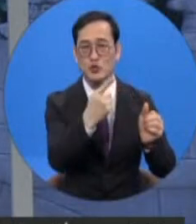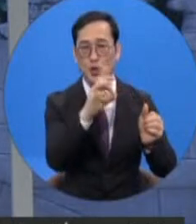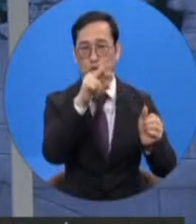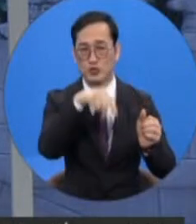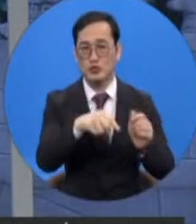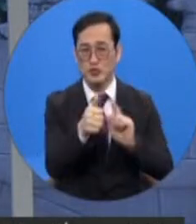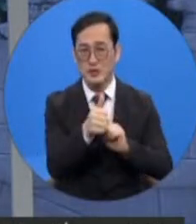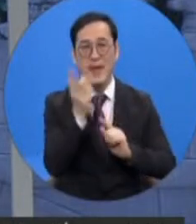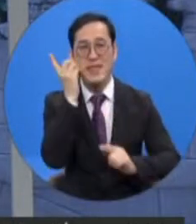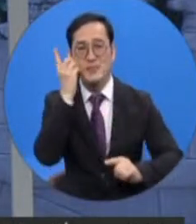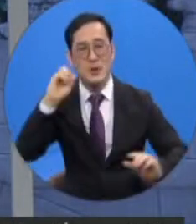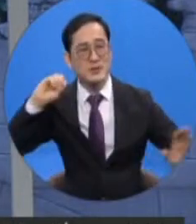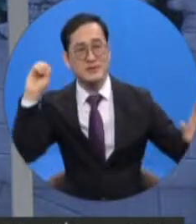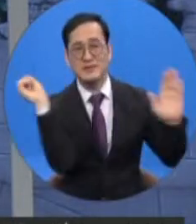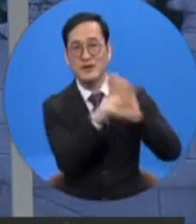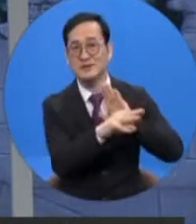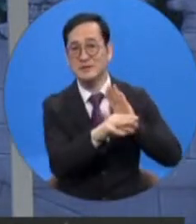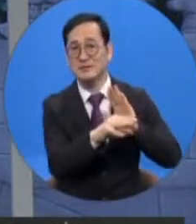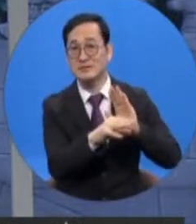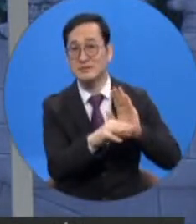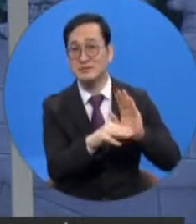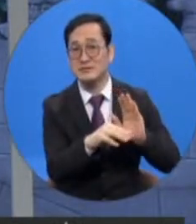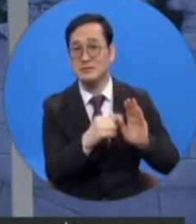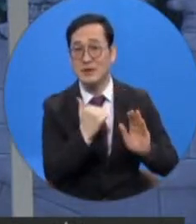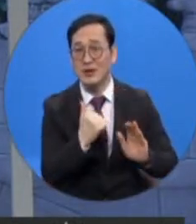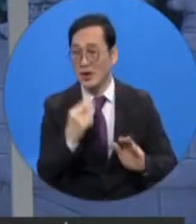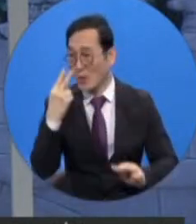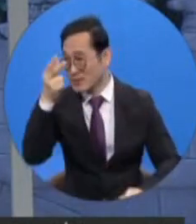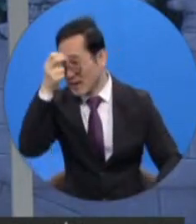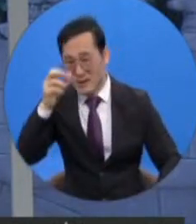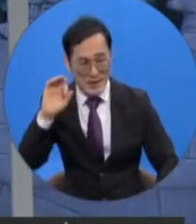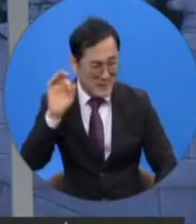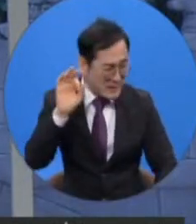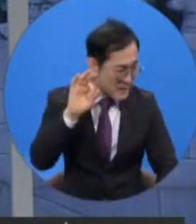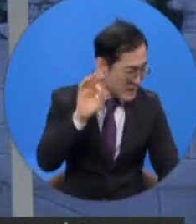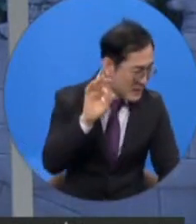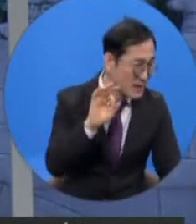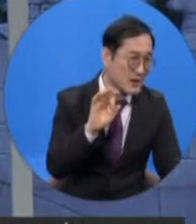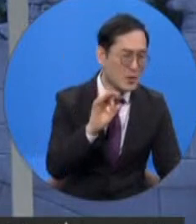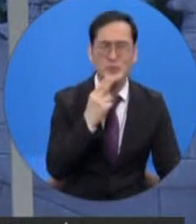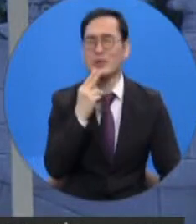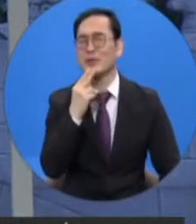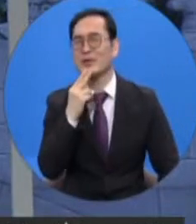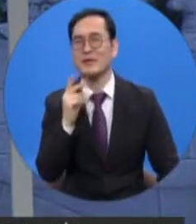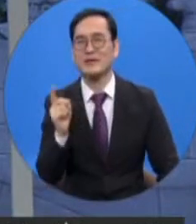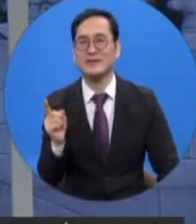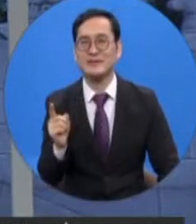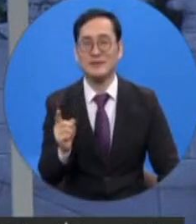집어던진 폰. 그래서 검찰이 한동안 못 찾았던 그 폰. 그 폰을